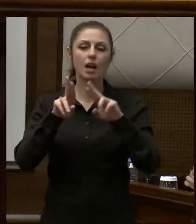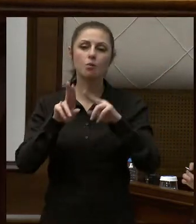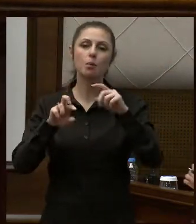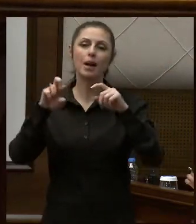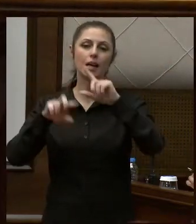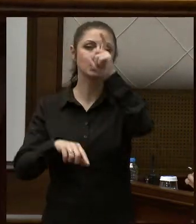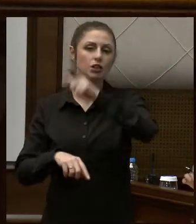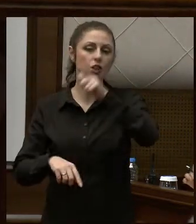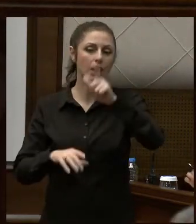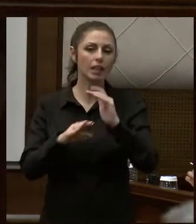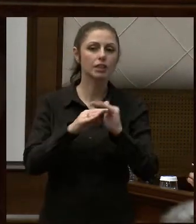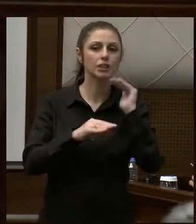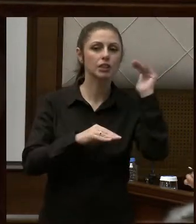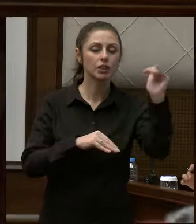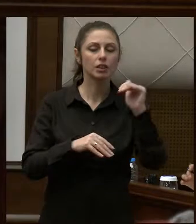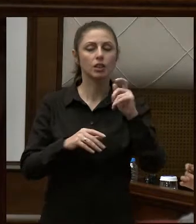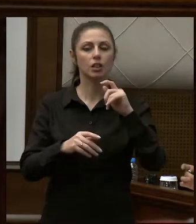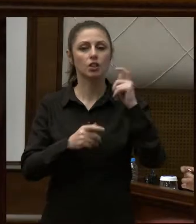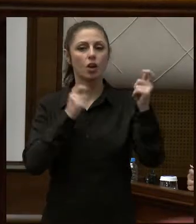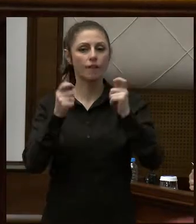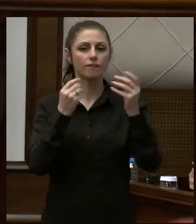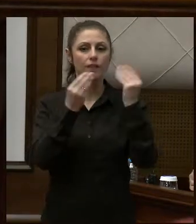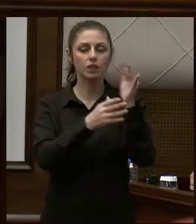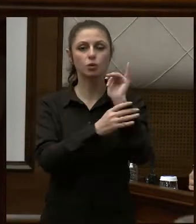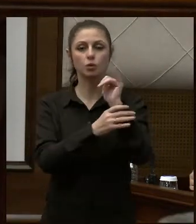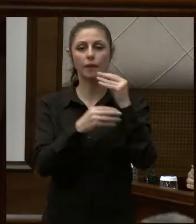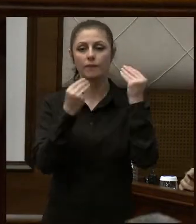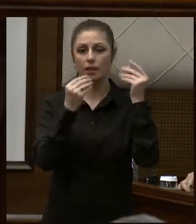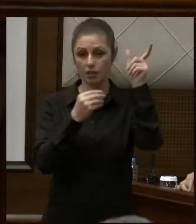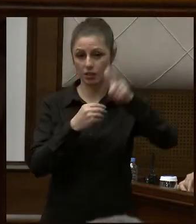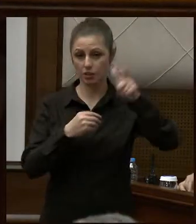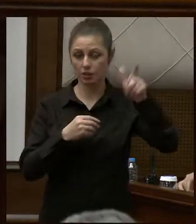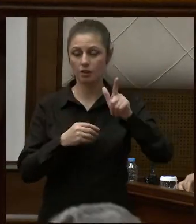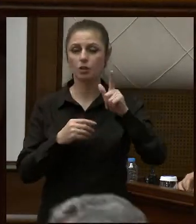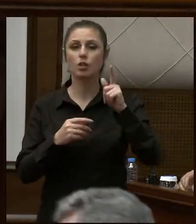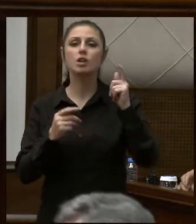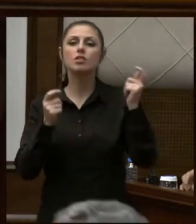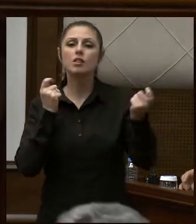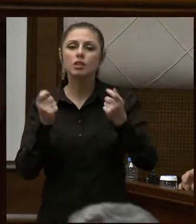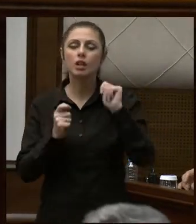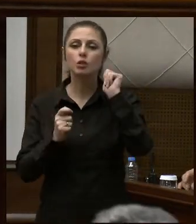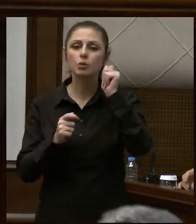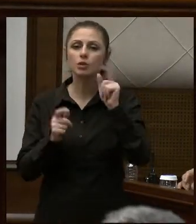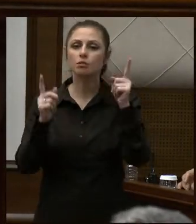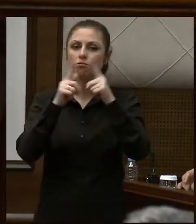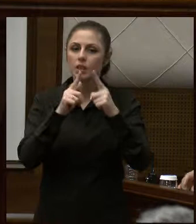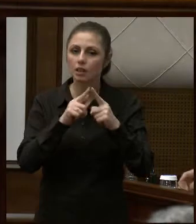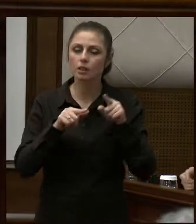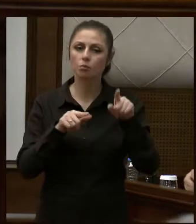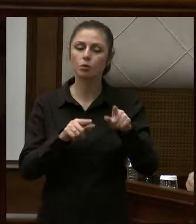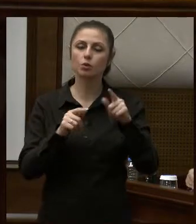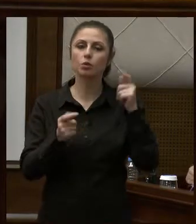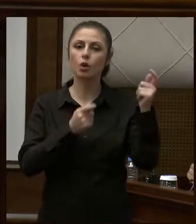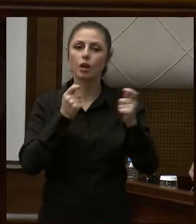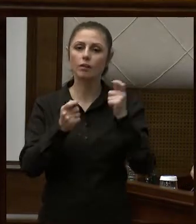personeli dışında görevlendirilecek uzman kişi ve görev yapacakları gün sayısı ile bu görevlilere